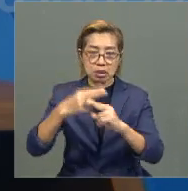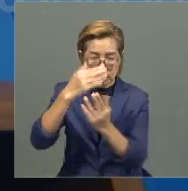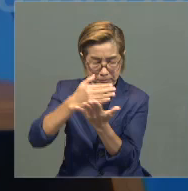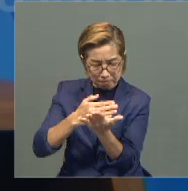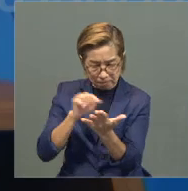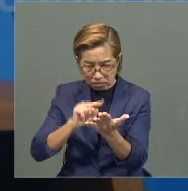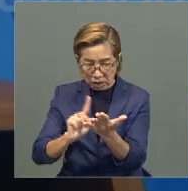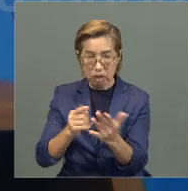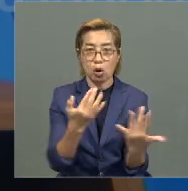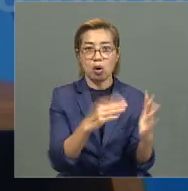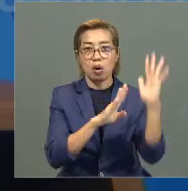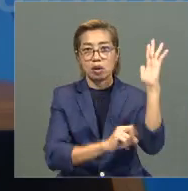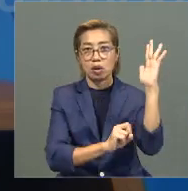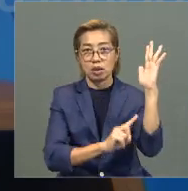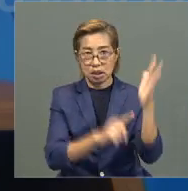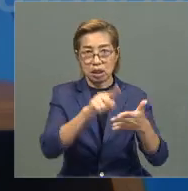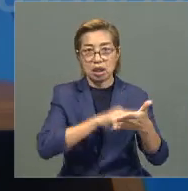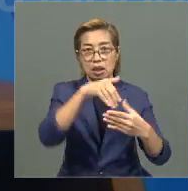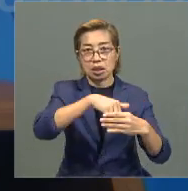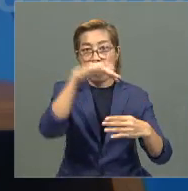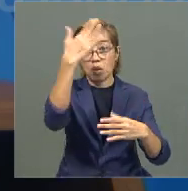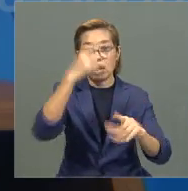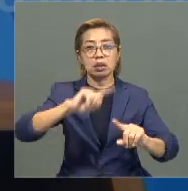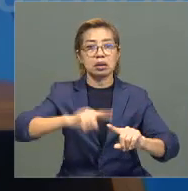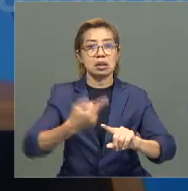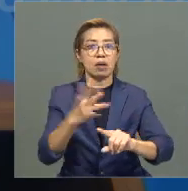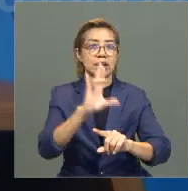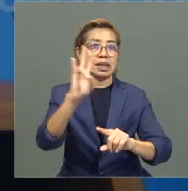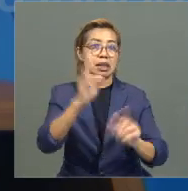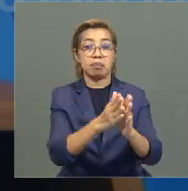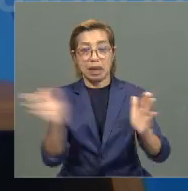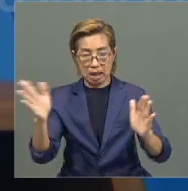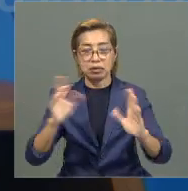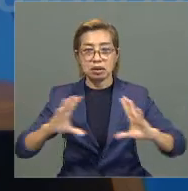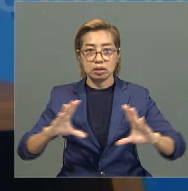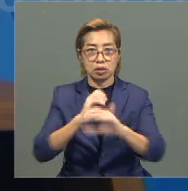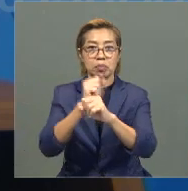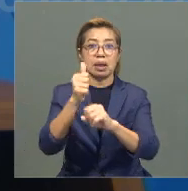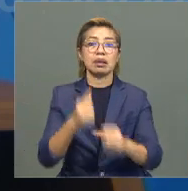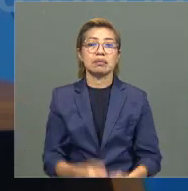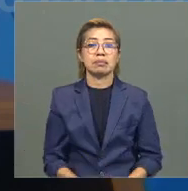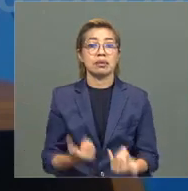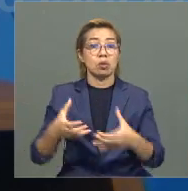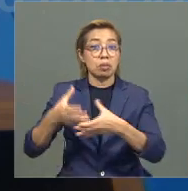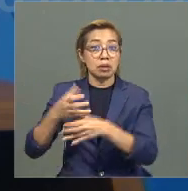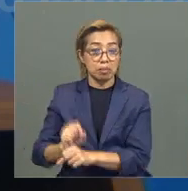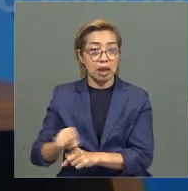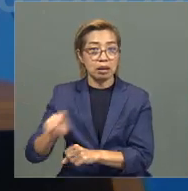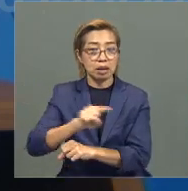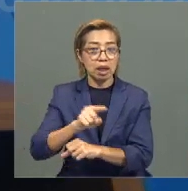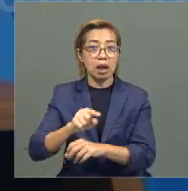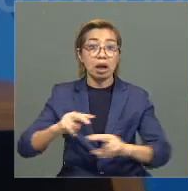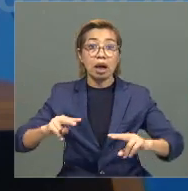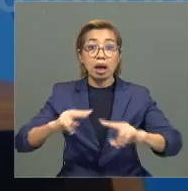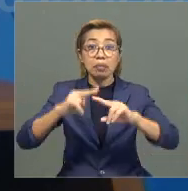การเลือกตั้งซ่อมจังหวัดนครศรีธรรมราชคือหลังวันที่7มีนาคมนี้ไปแล้วครับซึ่งพรรคประชาธิปัตย์ก็คือโควต้าของคุณ